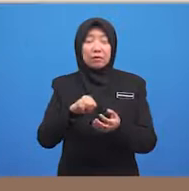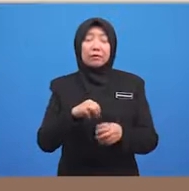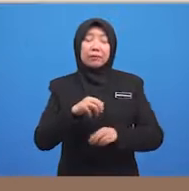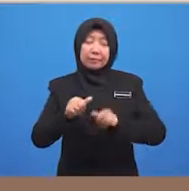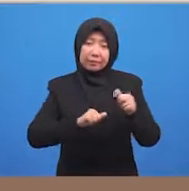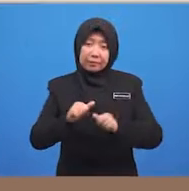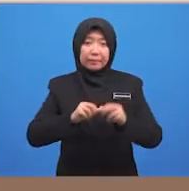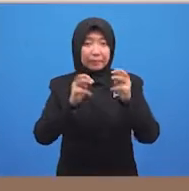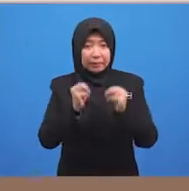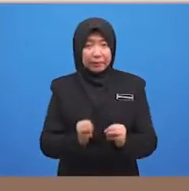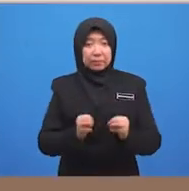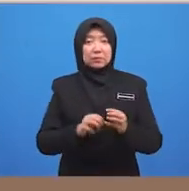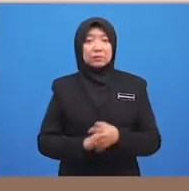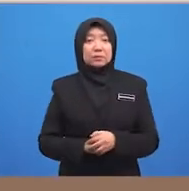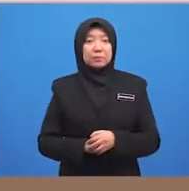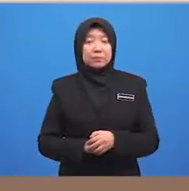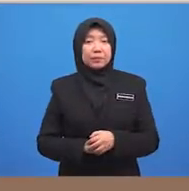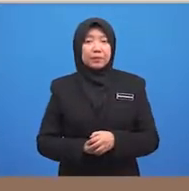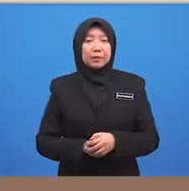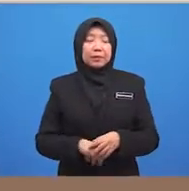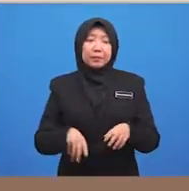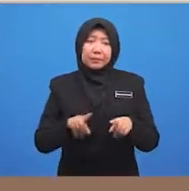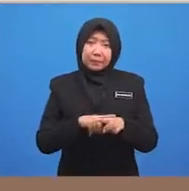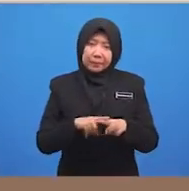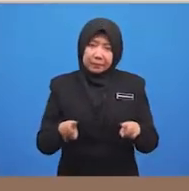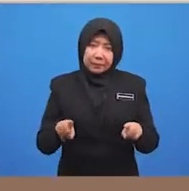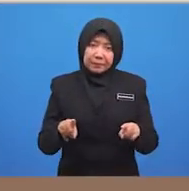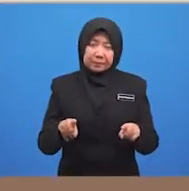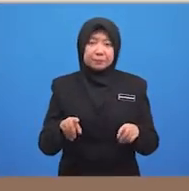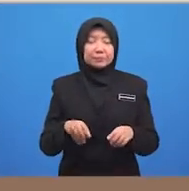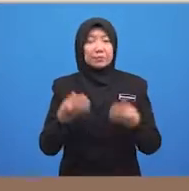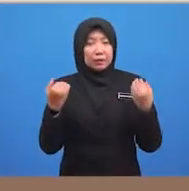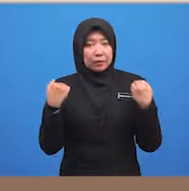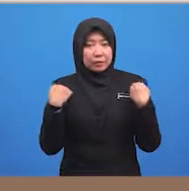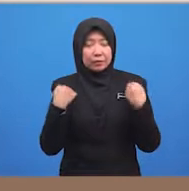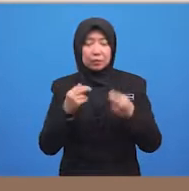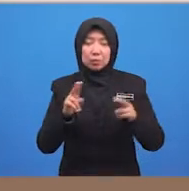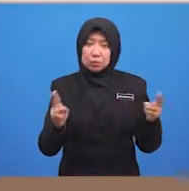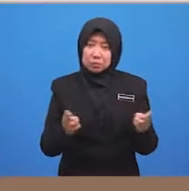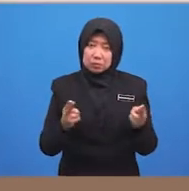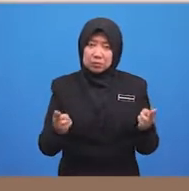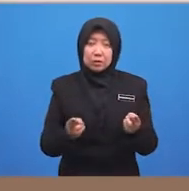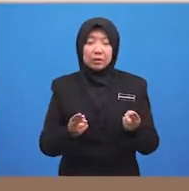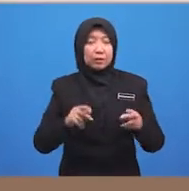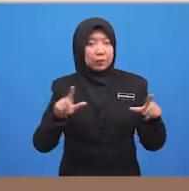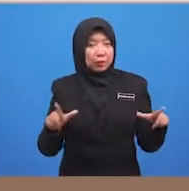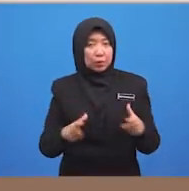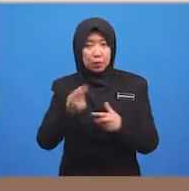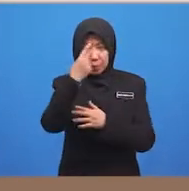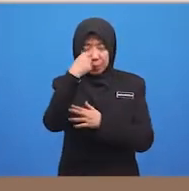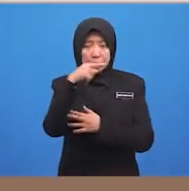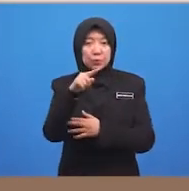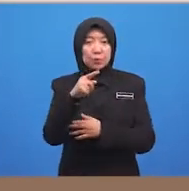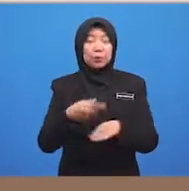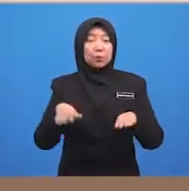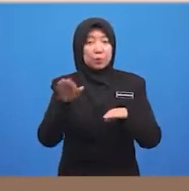kegiatan manusia. Namun begitu murid-murid, terdapat pelbagai usaha yang dilakukan untuk